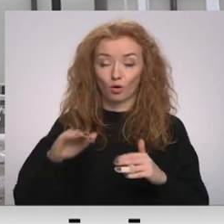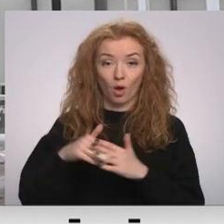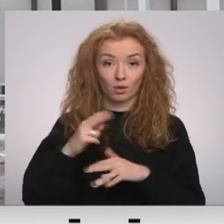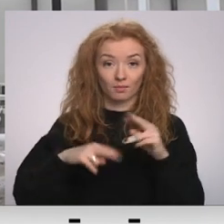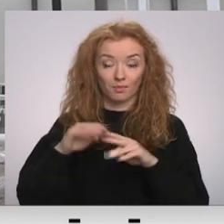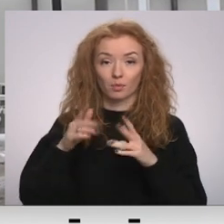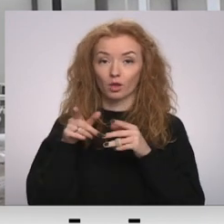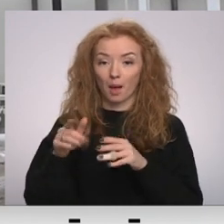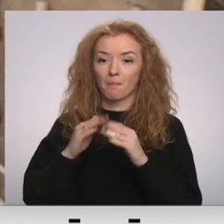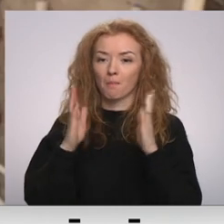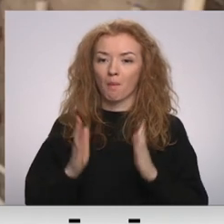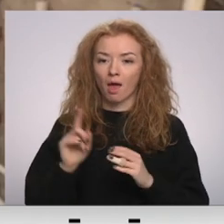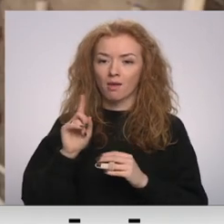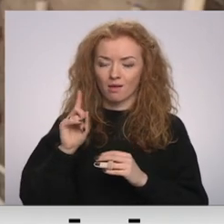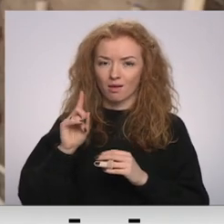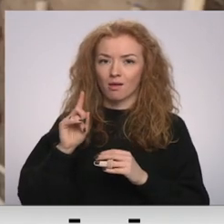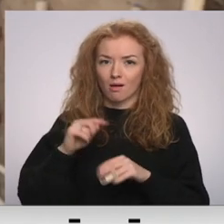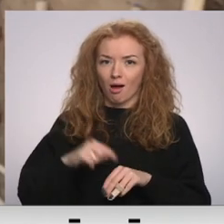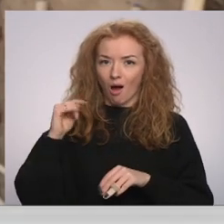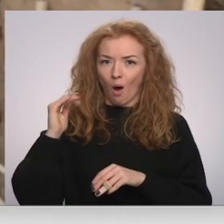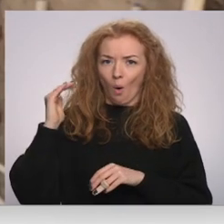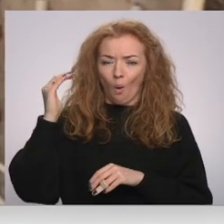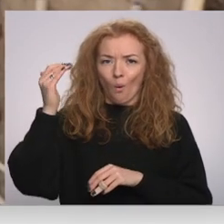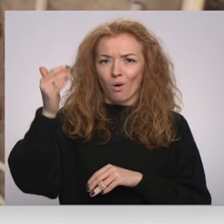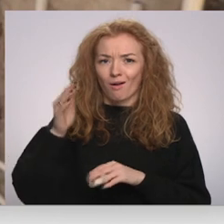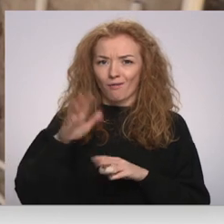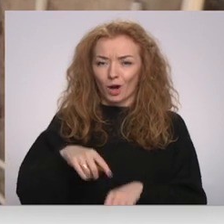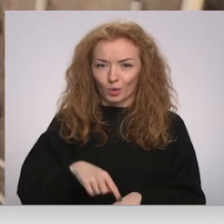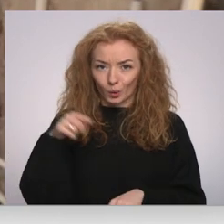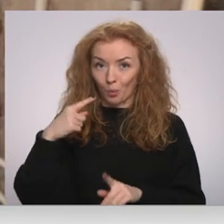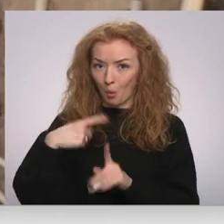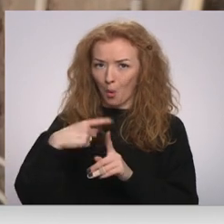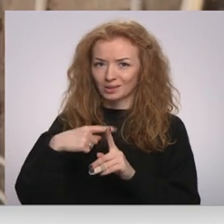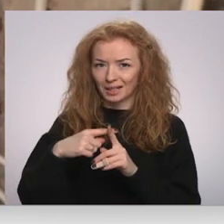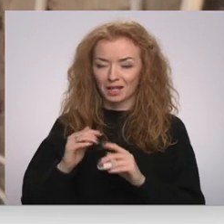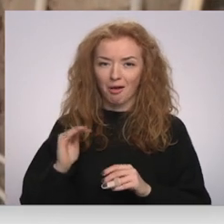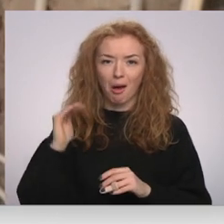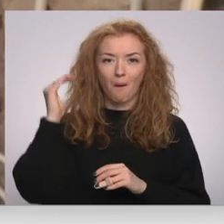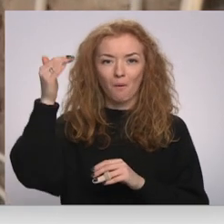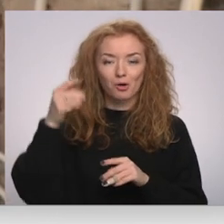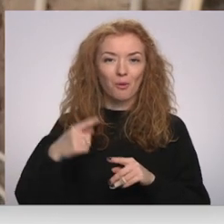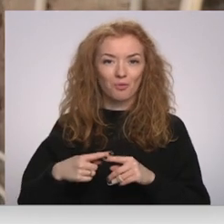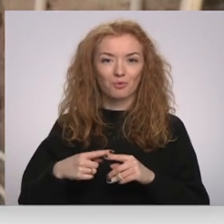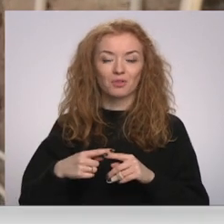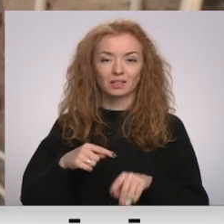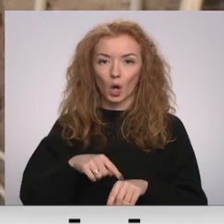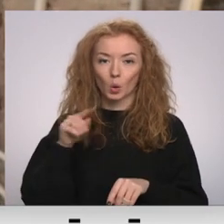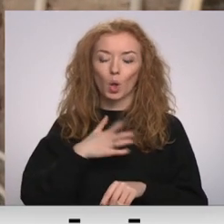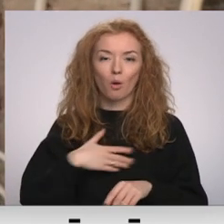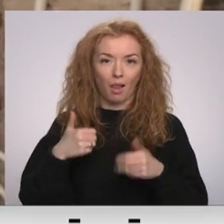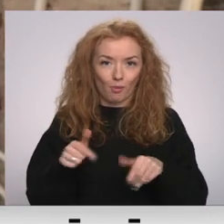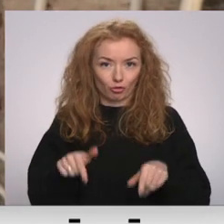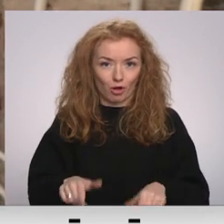ir aura. Tiešām viņu var sajust, viņa tā aura ir pozitīva un sajūta ir ļoti